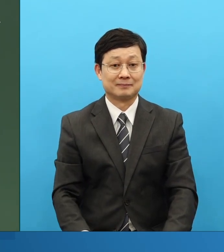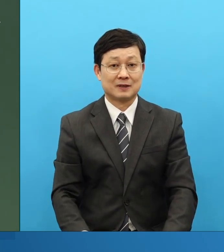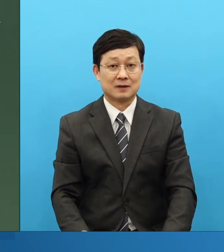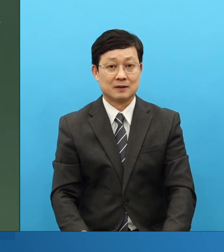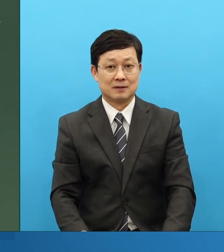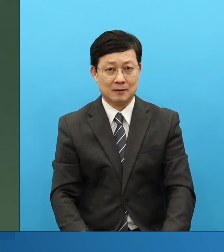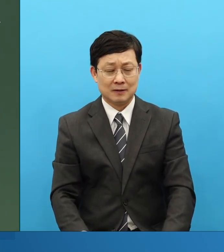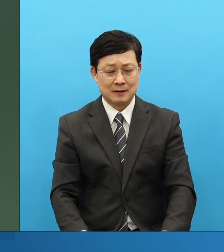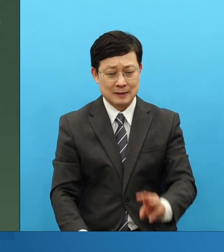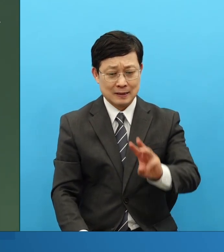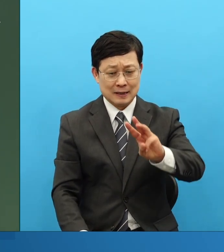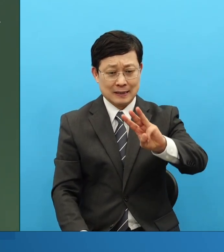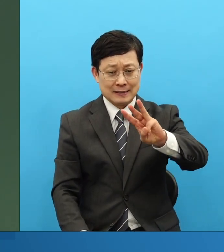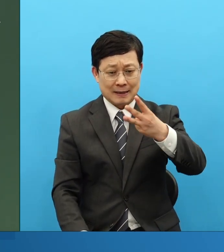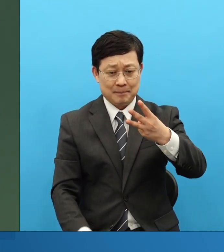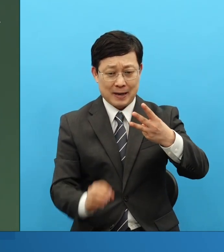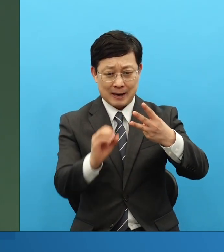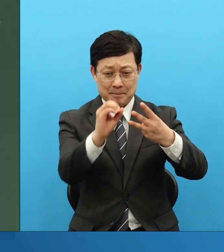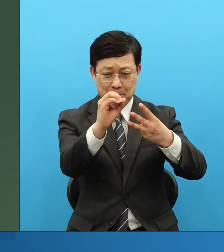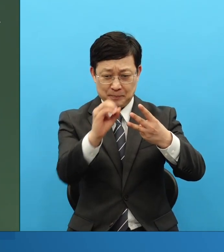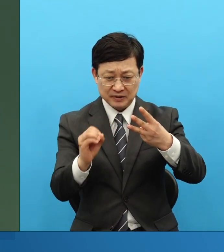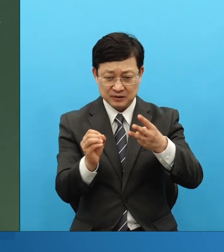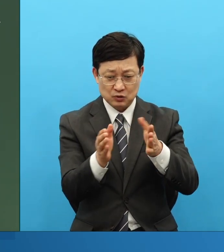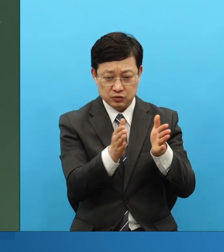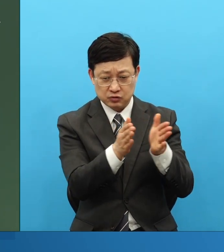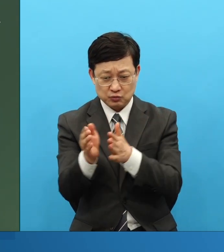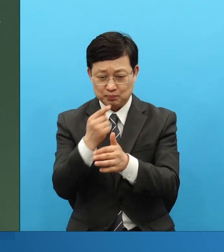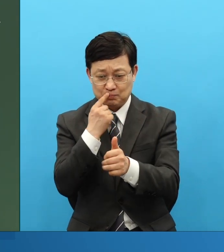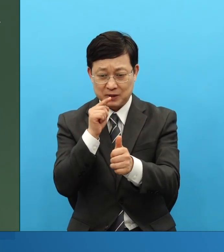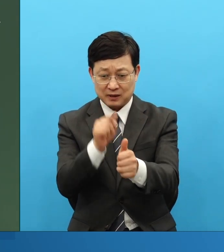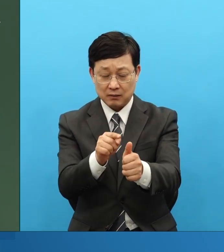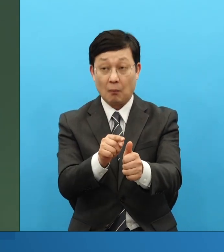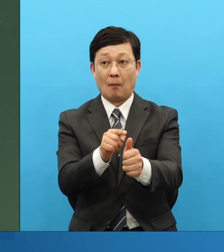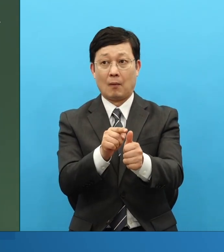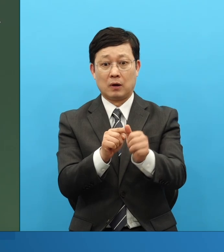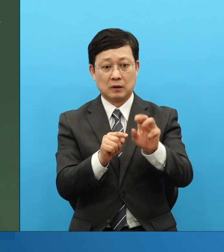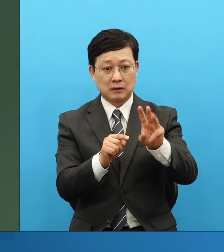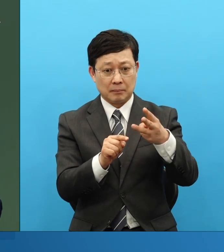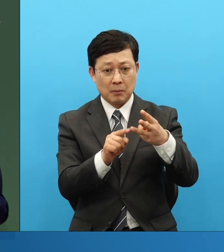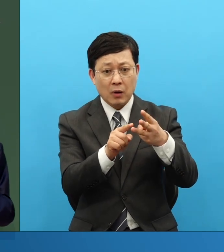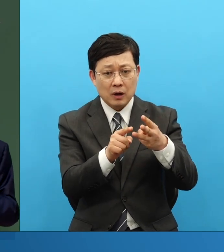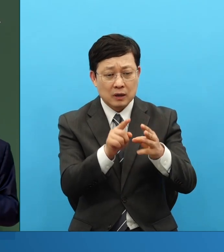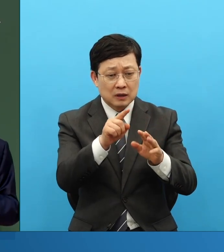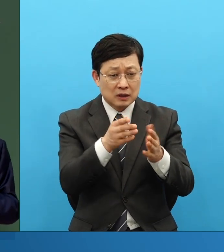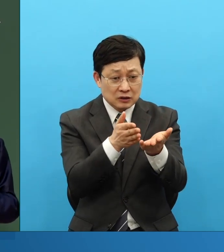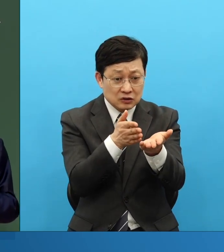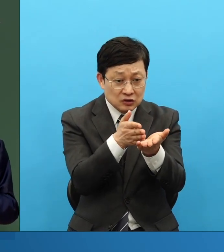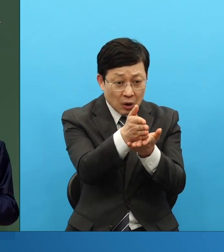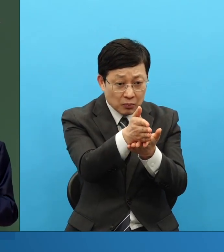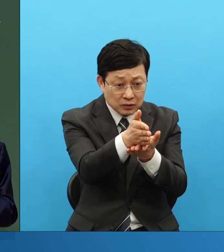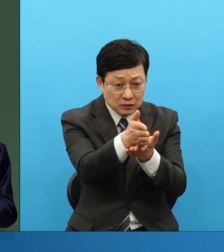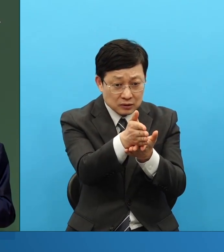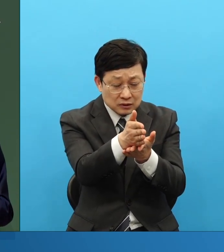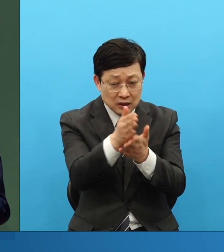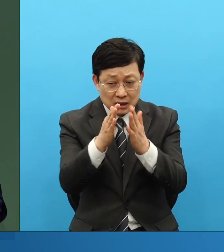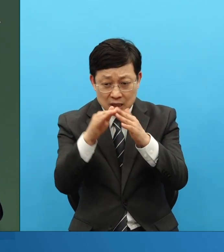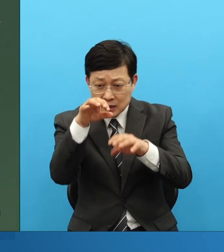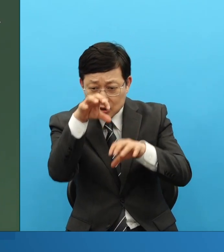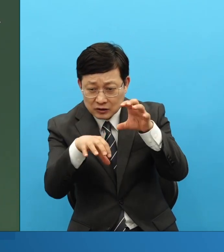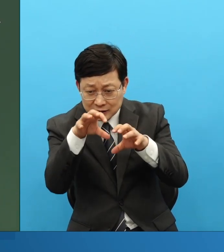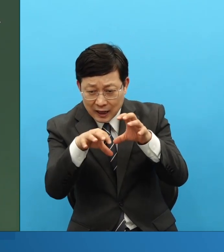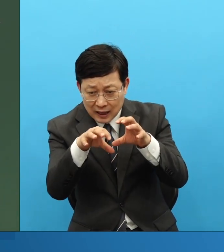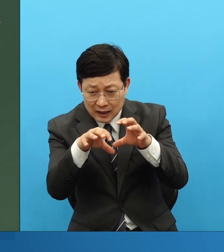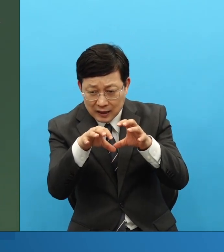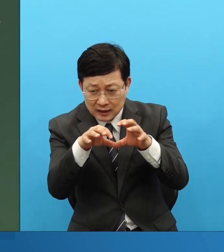300% 준비하세요. So prepare 300%. 300%란 말은 전문성과 현장성과 시스템입니다.